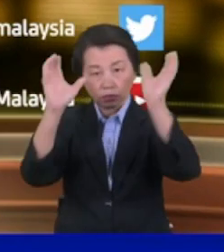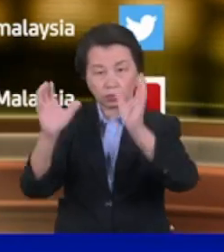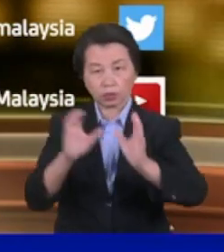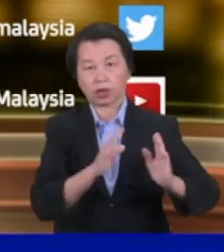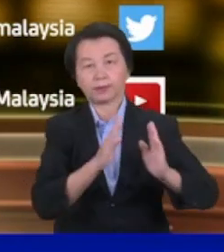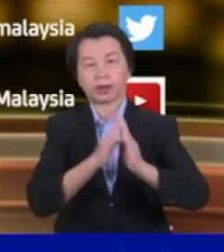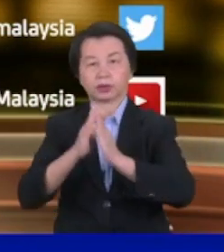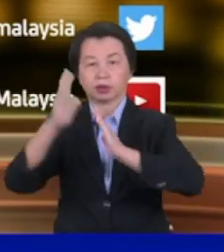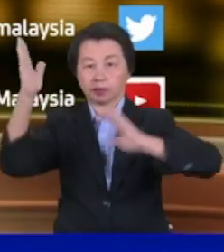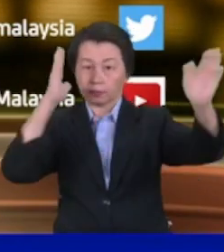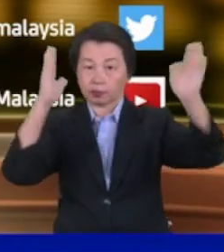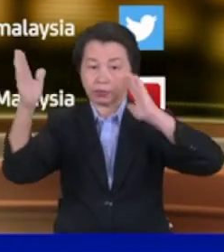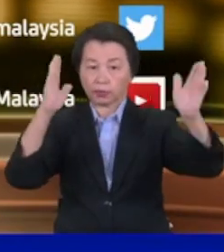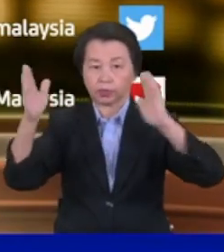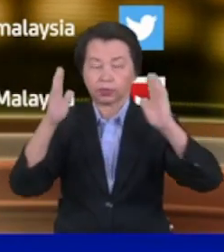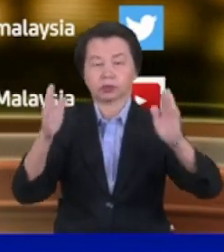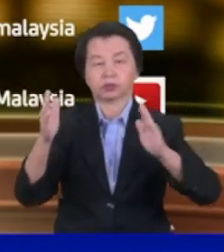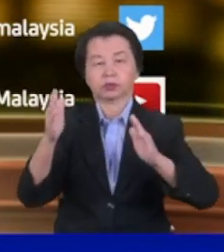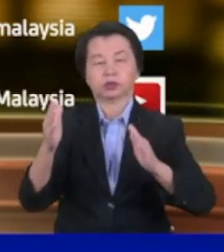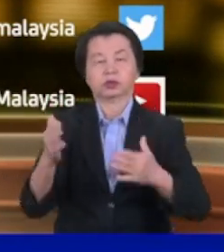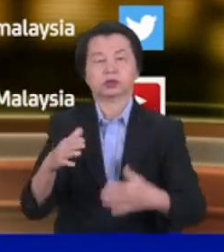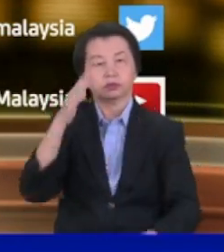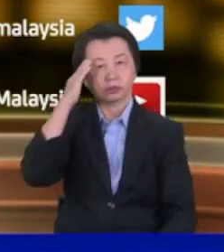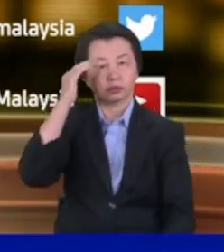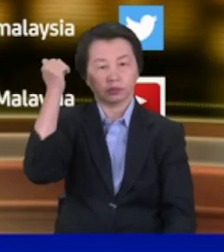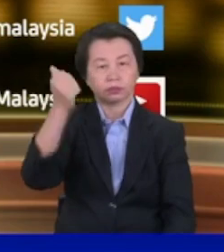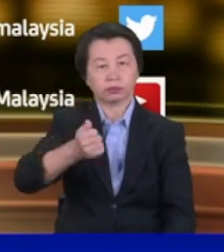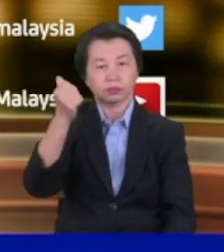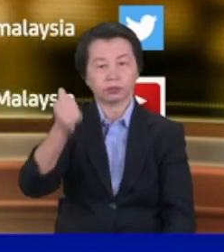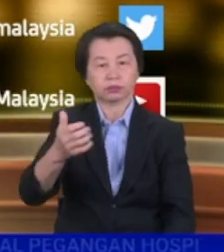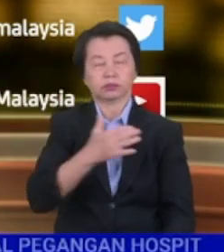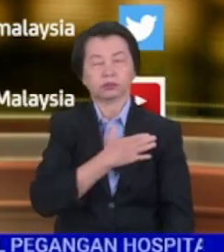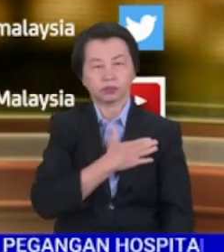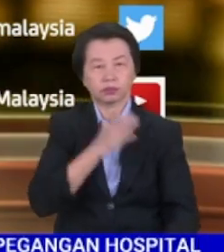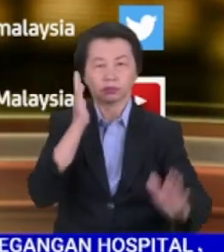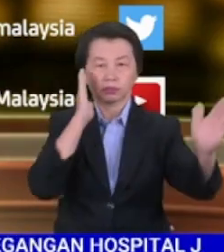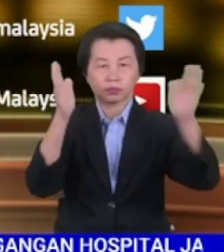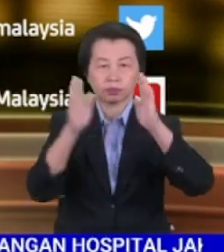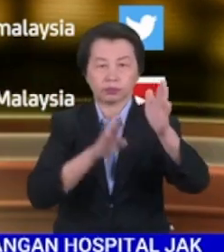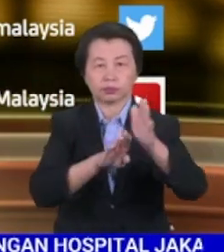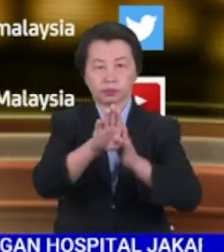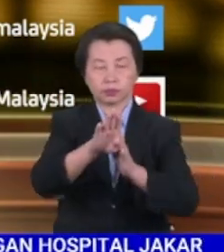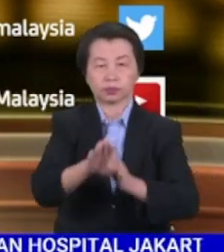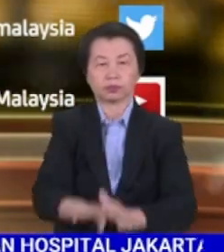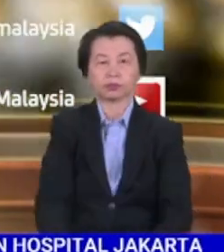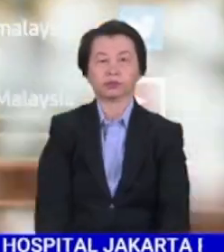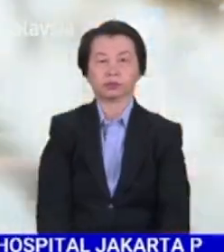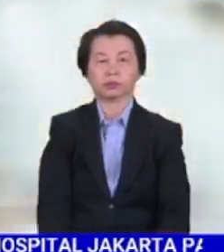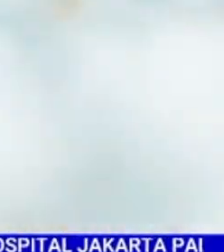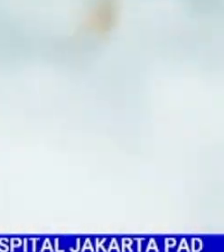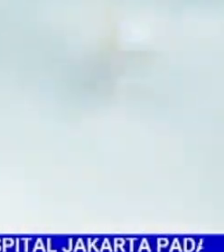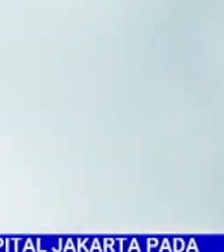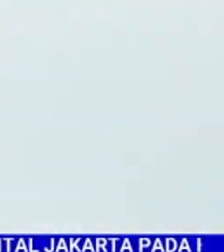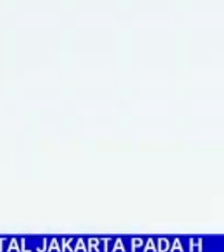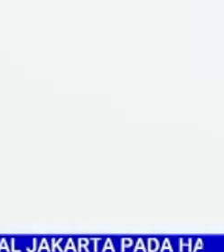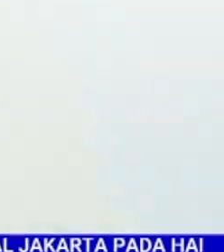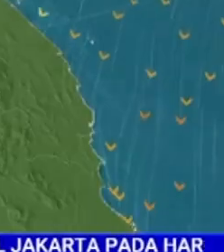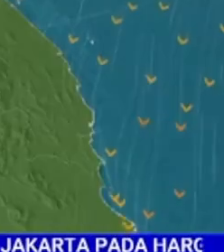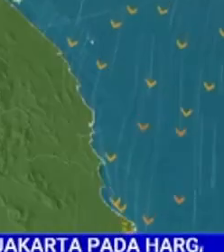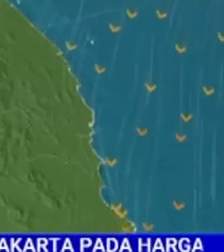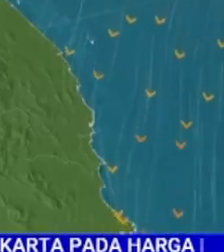bagi bandar-bandar utama di seluruh negara. Assalamualaikum dan salam Malaysia Madani.